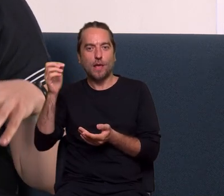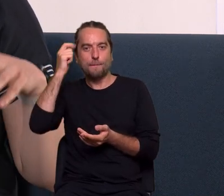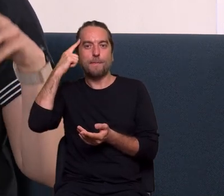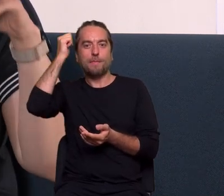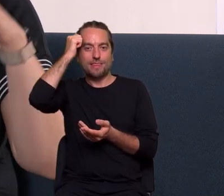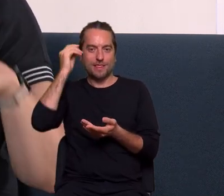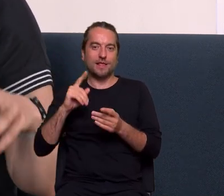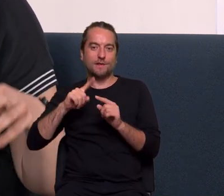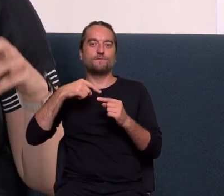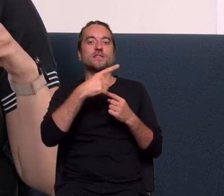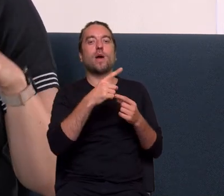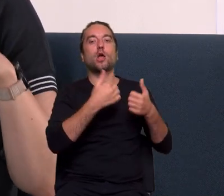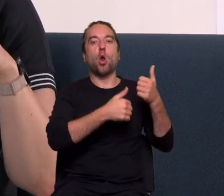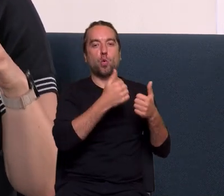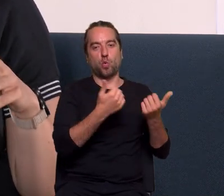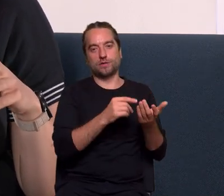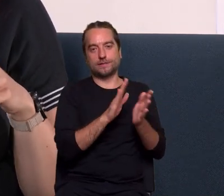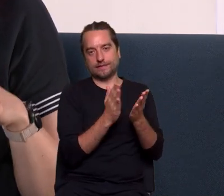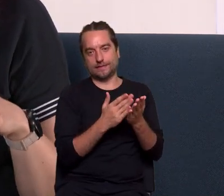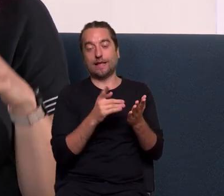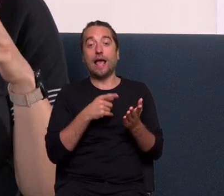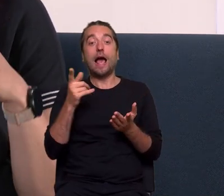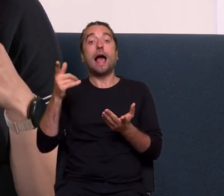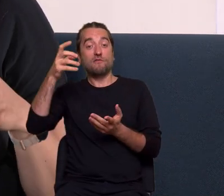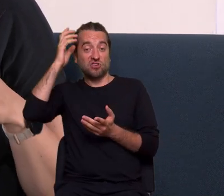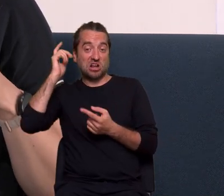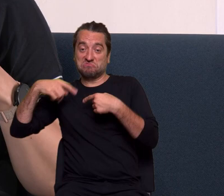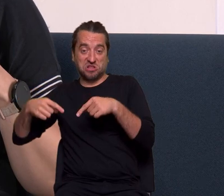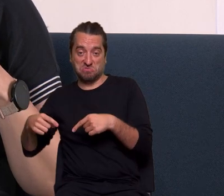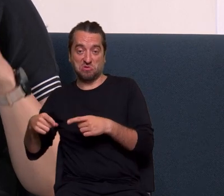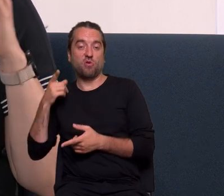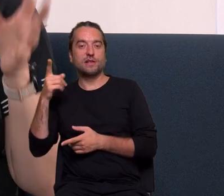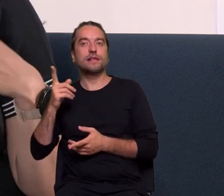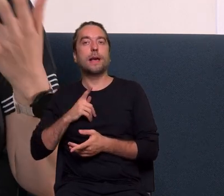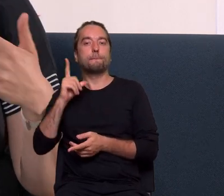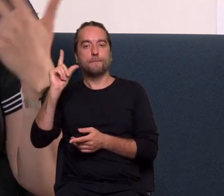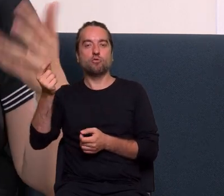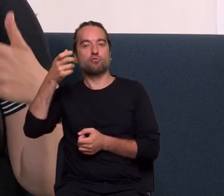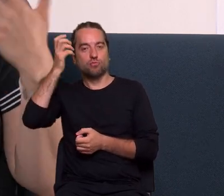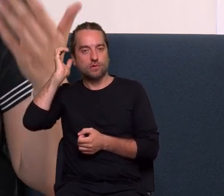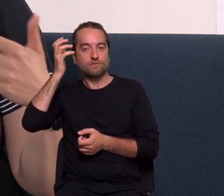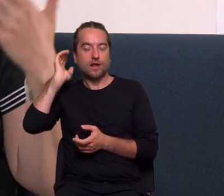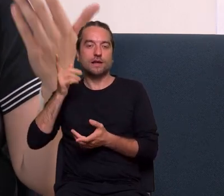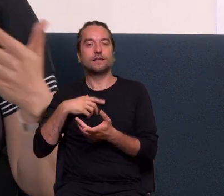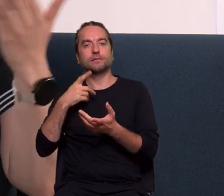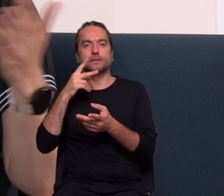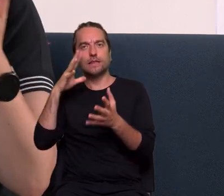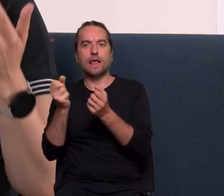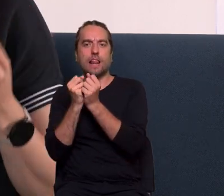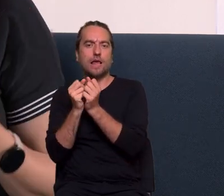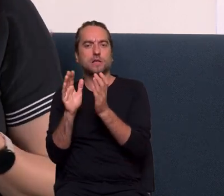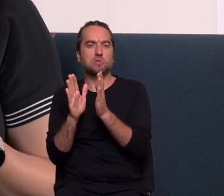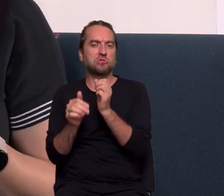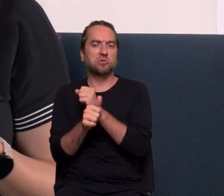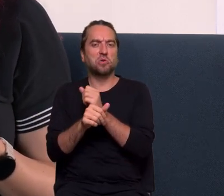było, więc próbując znaleźć jakieś właśnie tego rodzaju ego-dokumenty, trafiłam na takie arkusze z badań etnograficznych prowadzonych